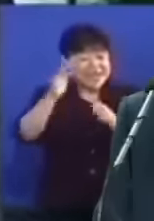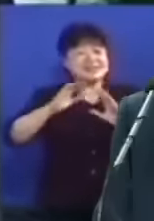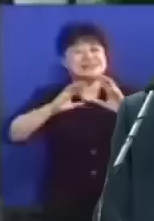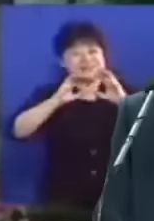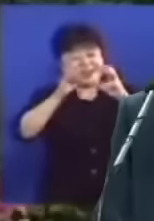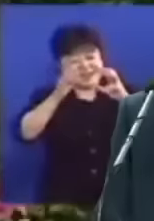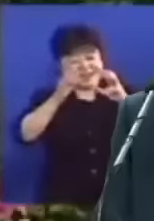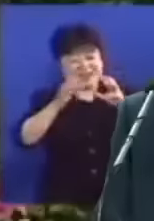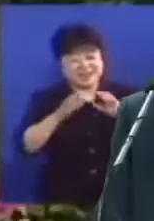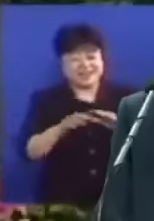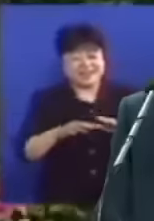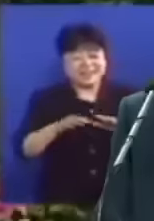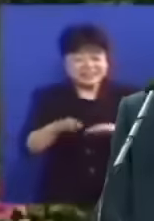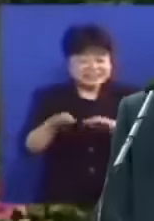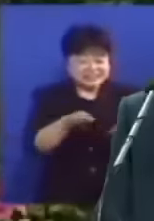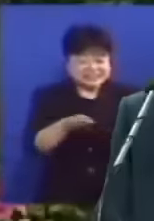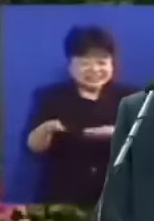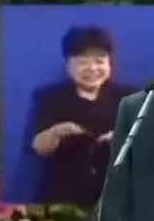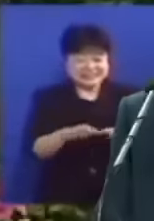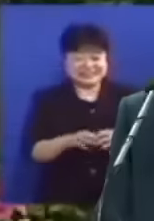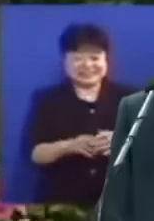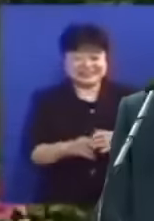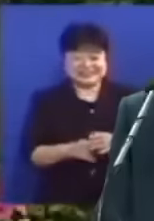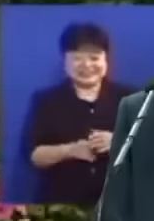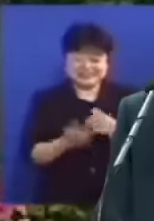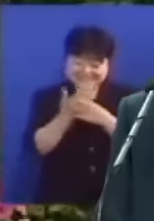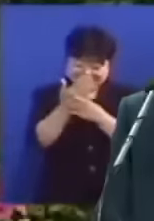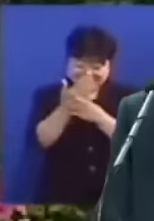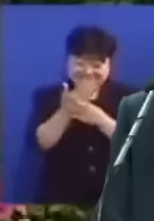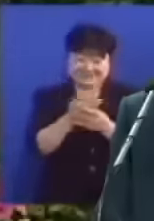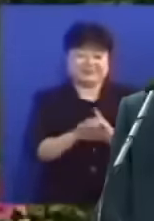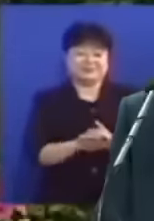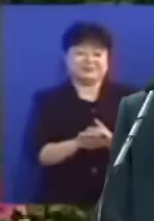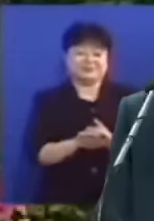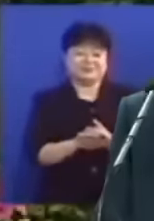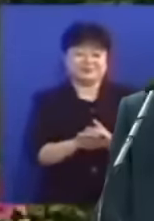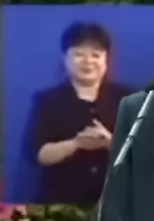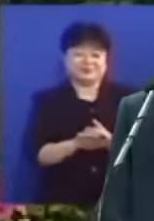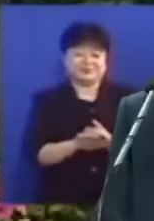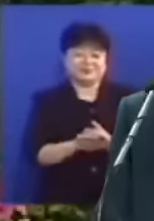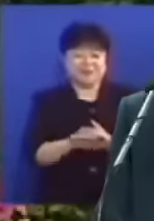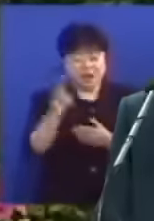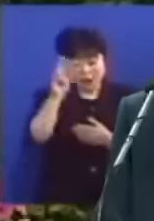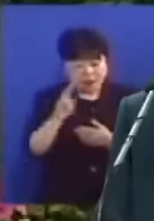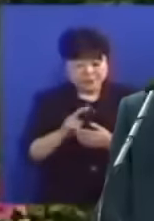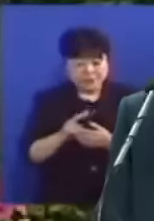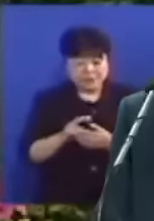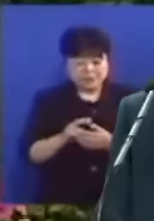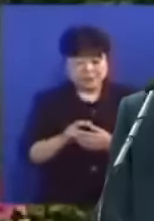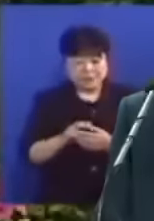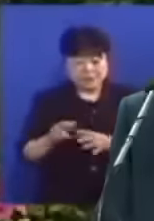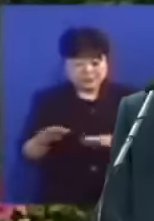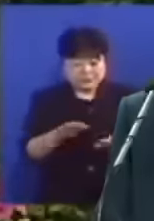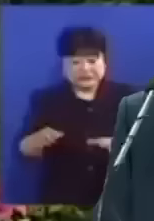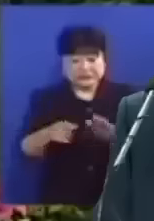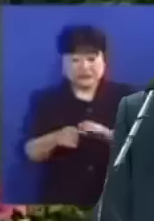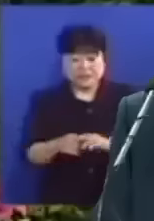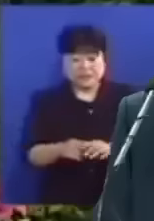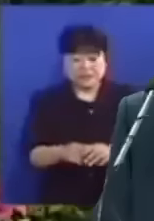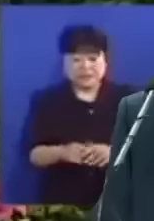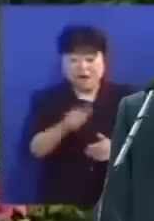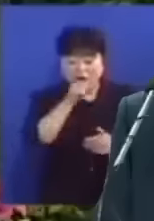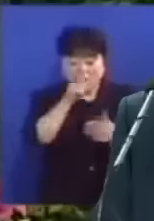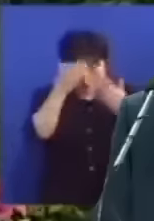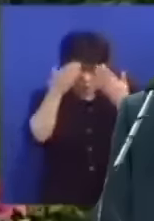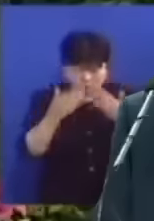천국에 지진을 일으킨다는 것을 알아야 되는 것입니다. 사도행전 16장 26절에 이에 갑자기 큰 지진이 나서 옥토가